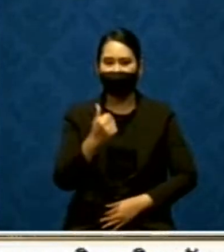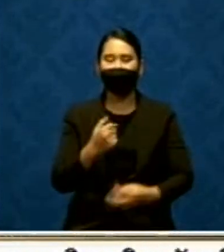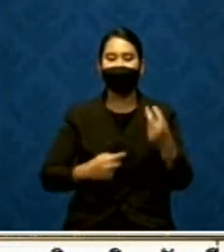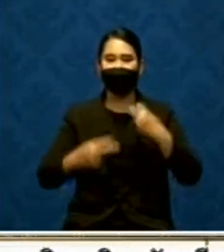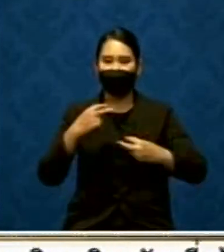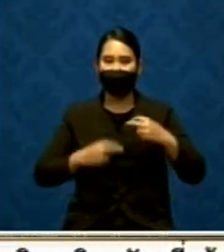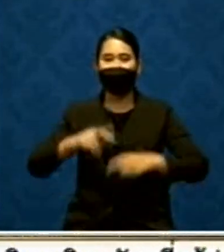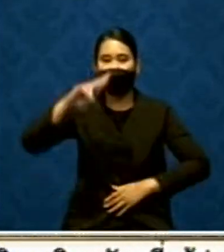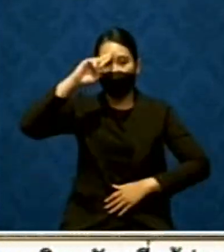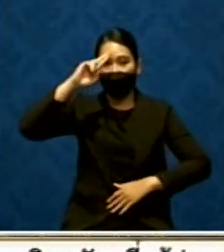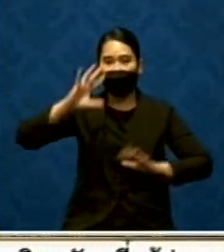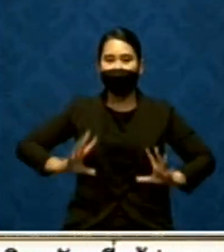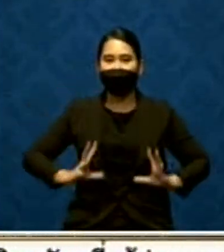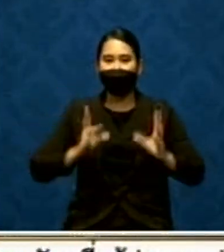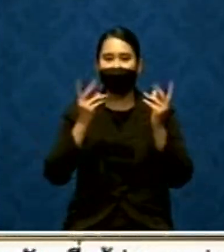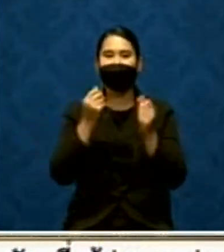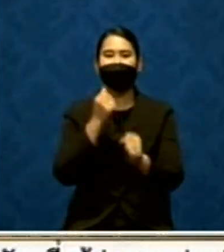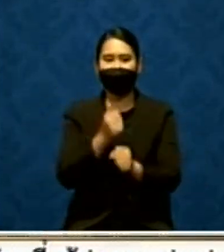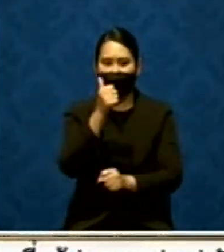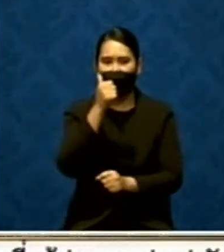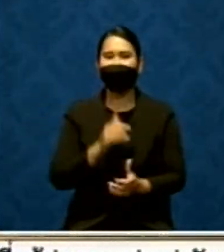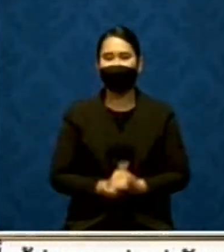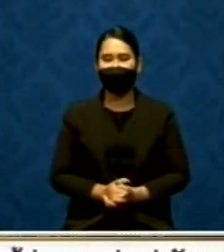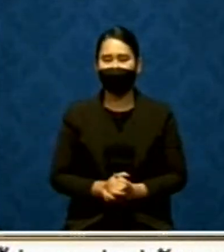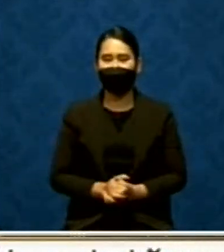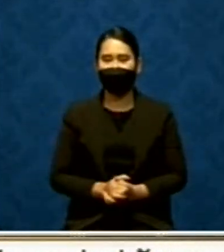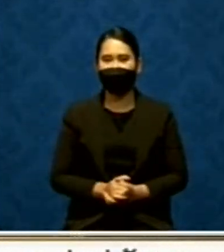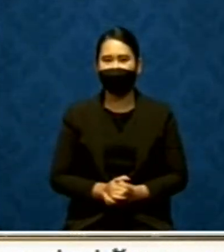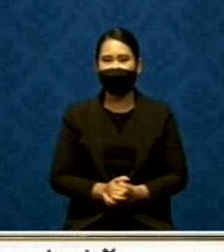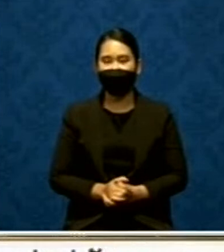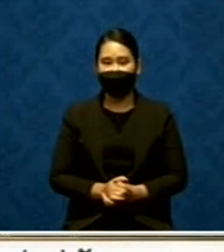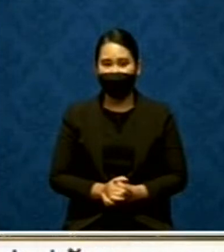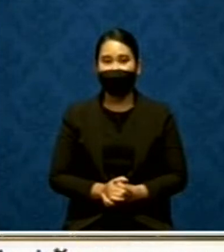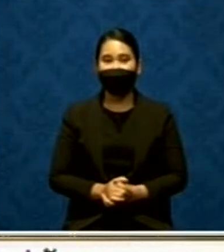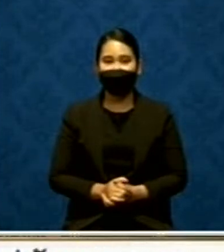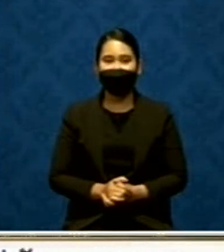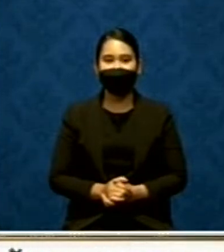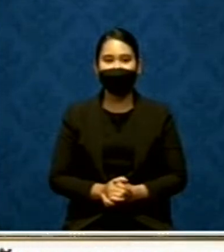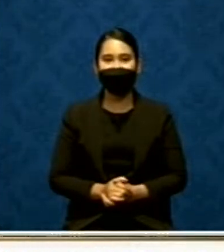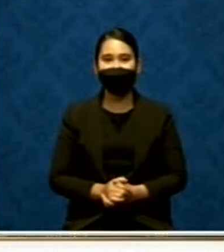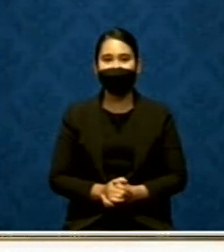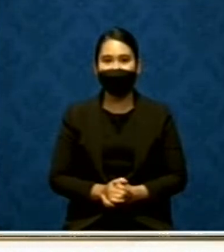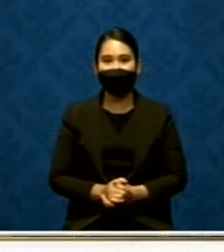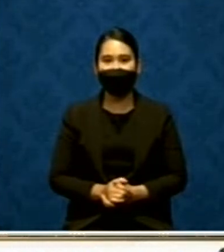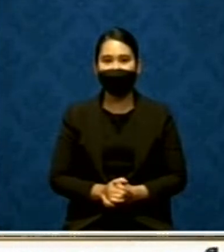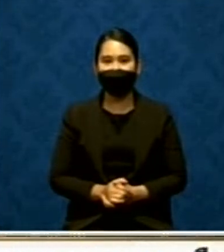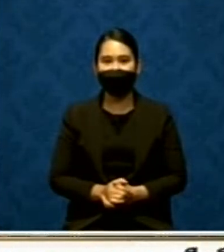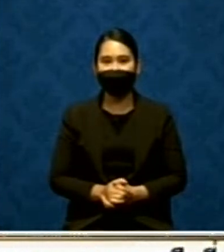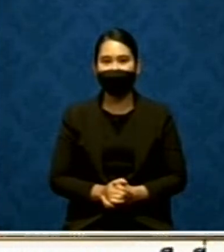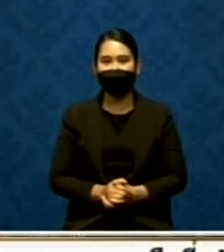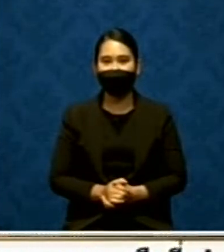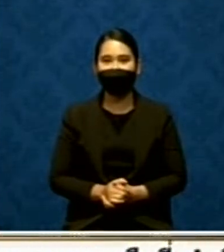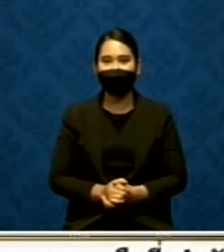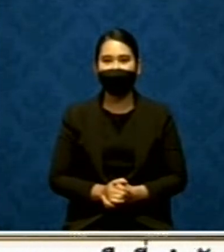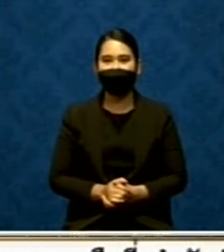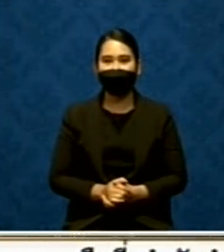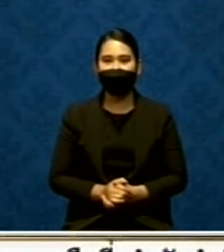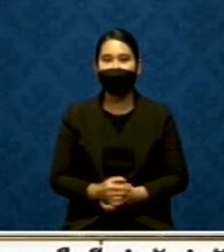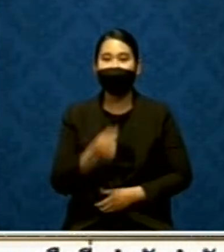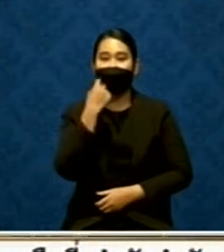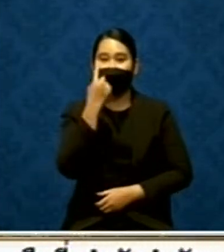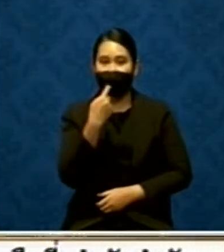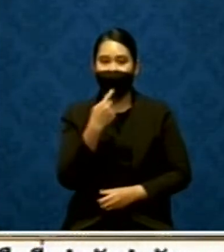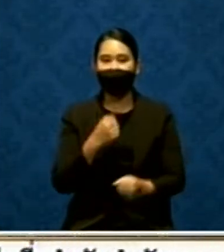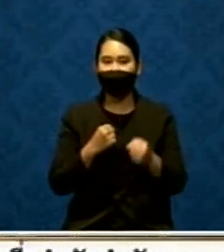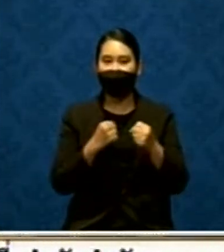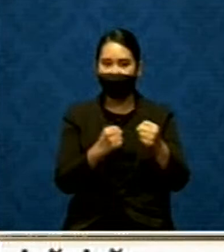หายจากโรคในร่างกายได้ที่ไม่ใช่โรคติดต่อท่านประธานที่เคารพครับผมจึงฝากผู้ที่พยายามจะผ่านร่